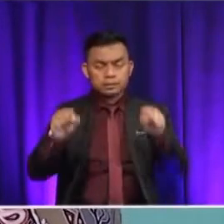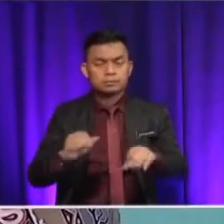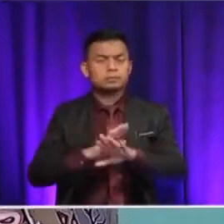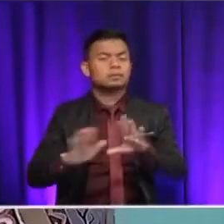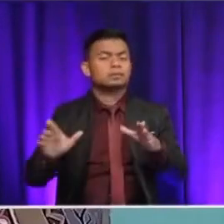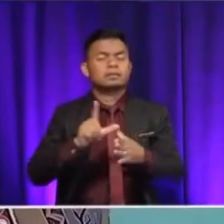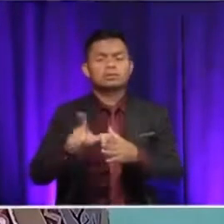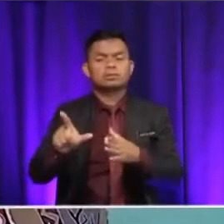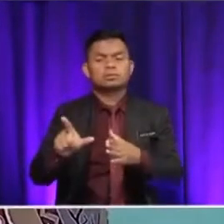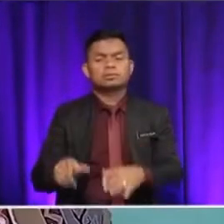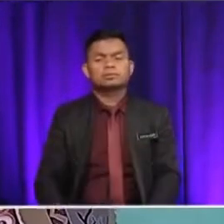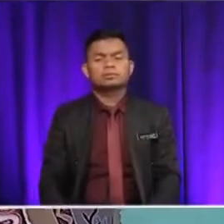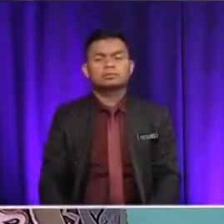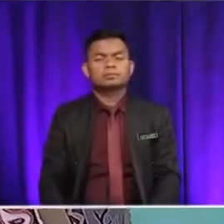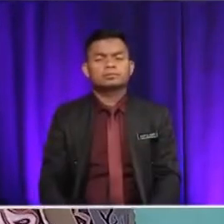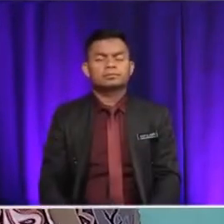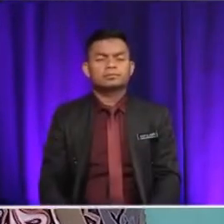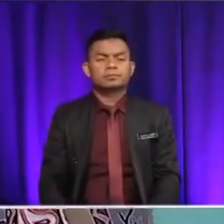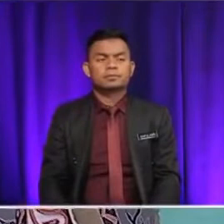daripada tangki. Okey.